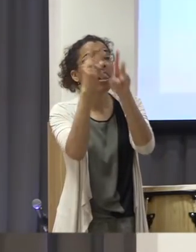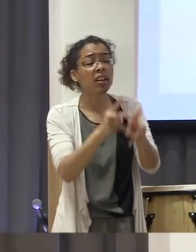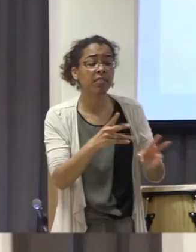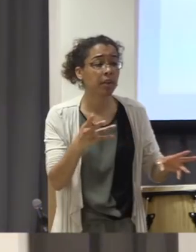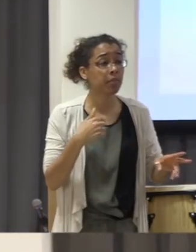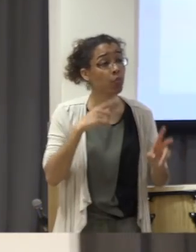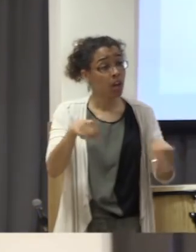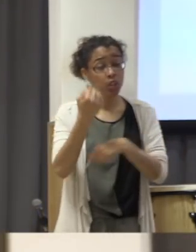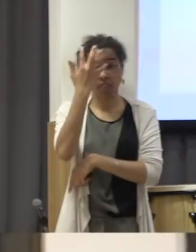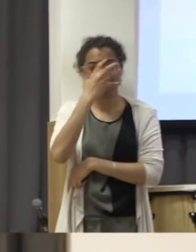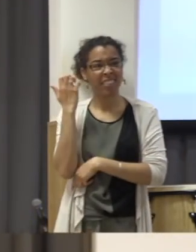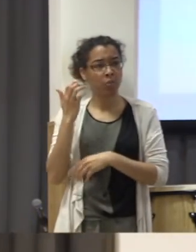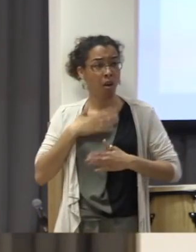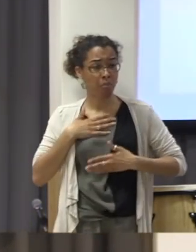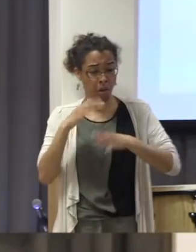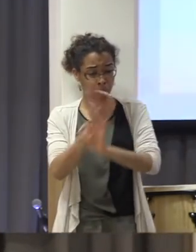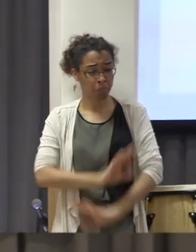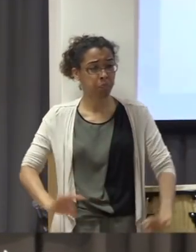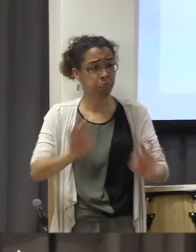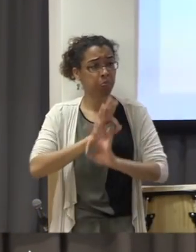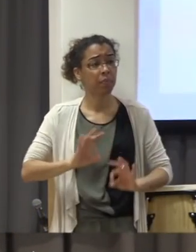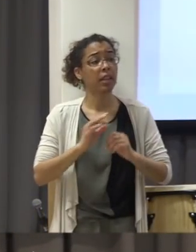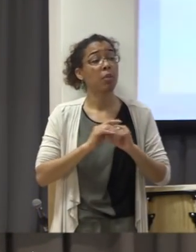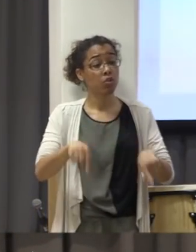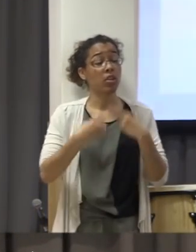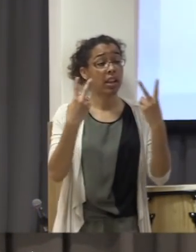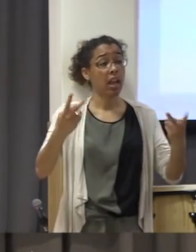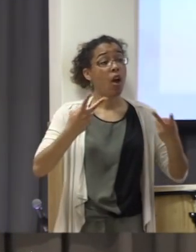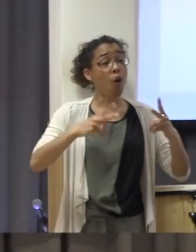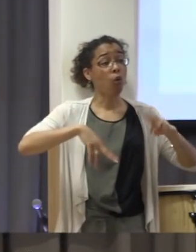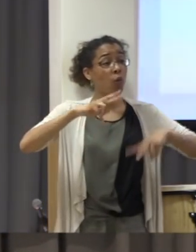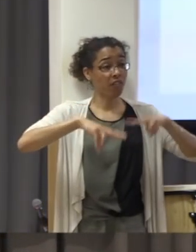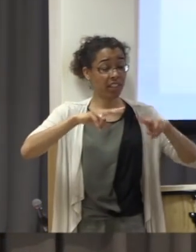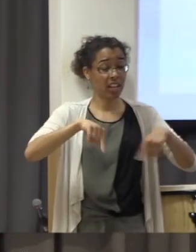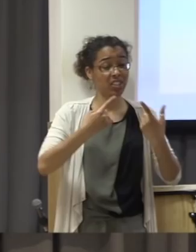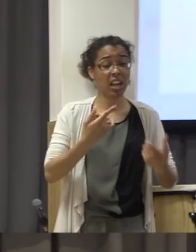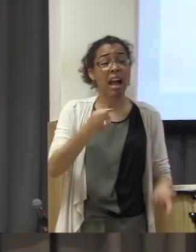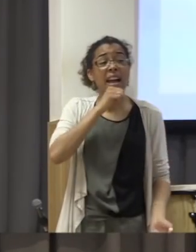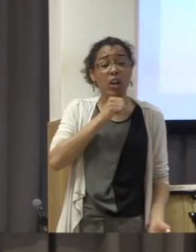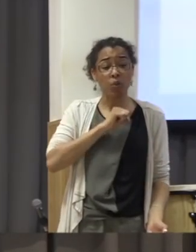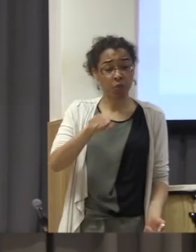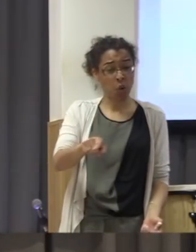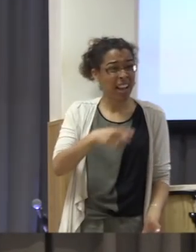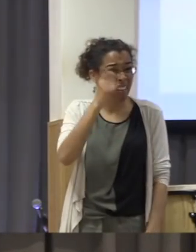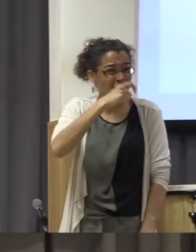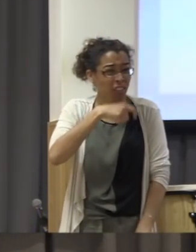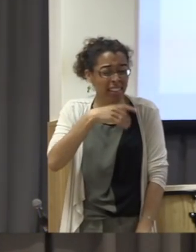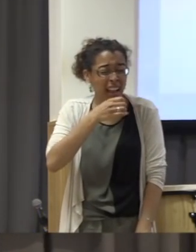ne crains rien. Je suis allé même au village. On entend me dire, le vieux là, c'est un vieux sorcier.